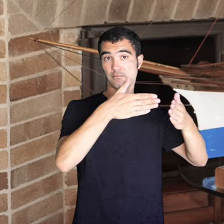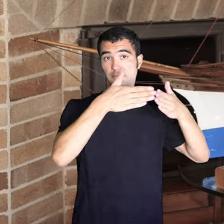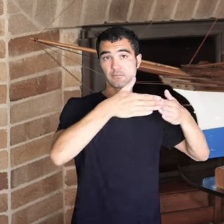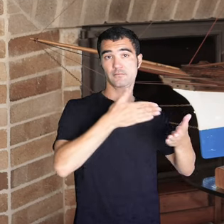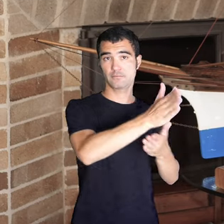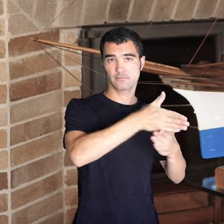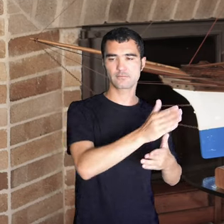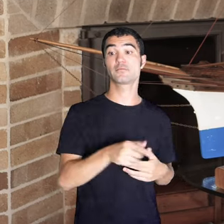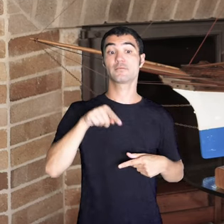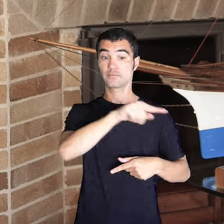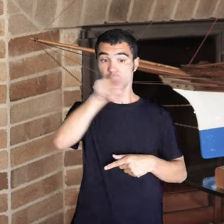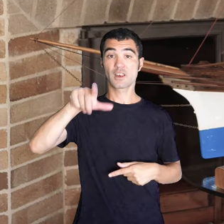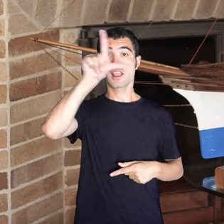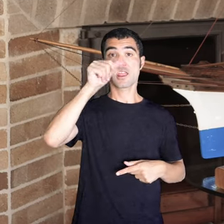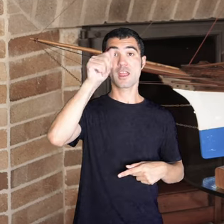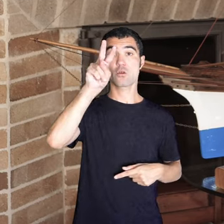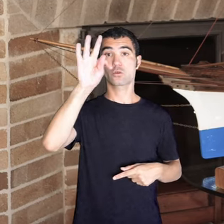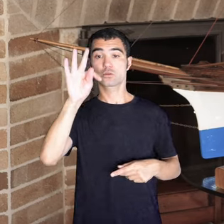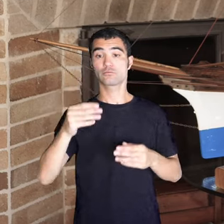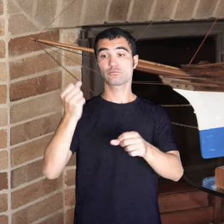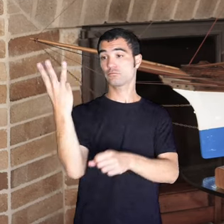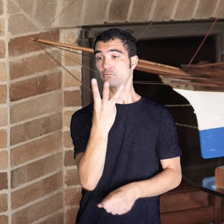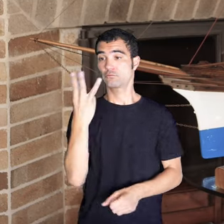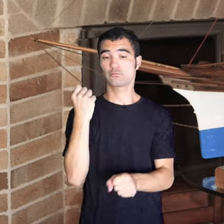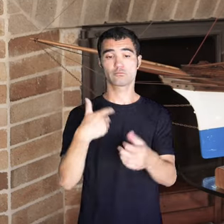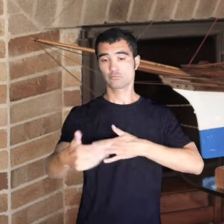I aquests lleuts pues, els fèiem entre tots tres